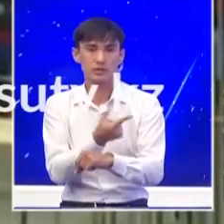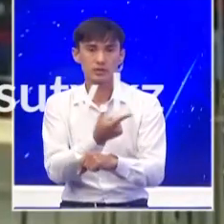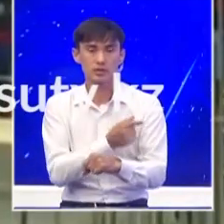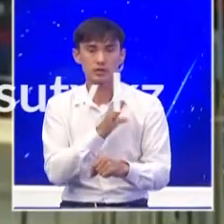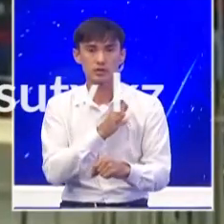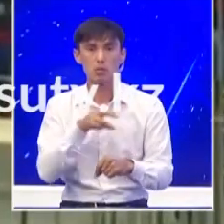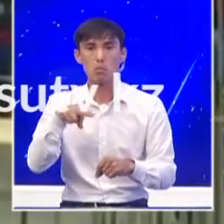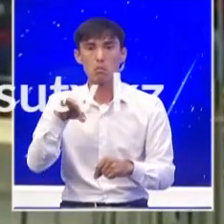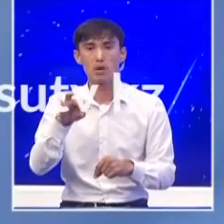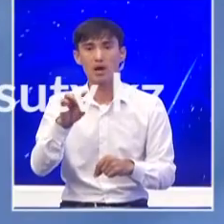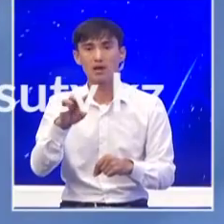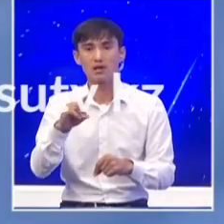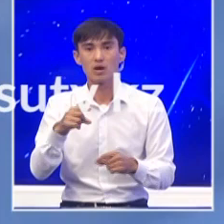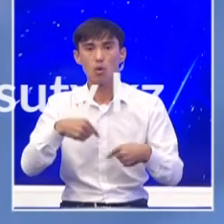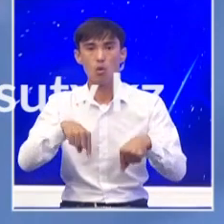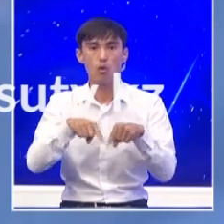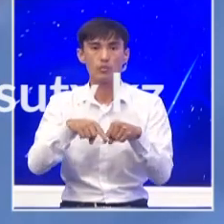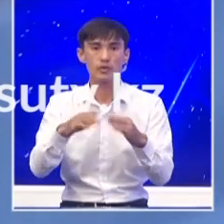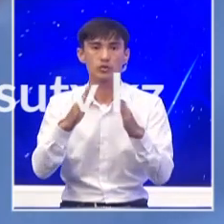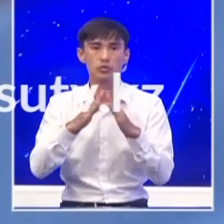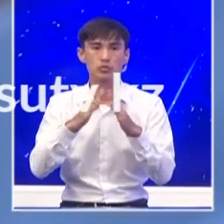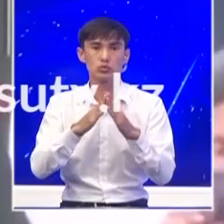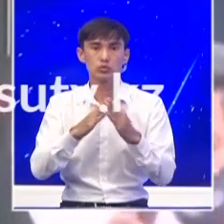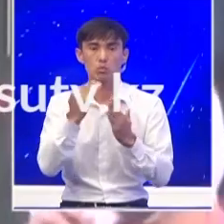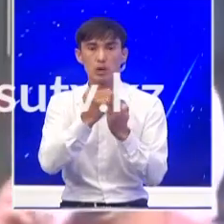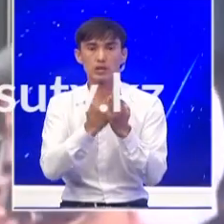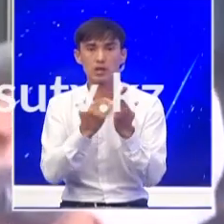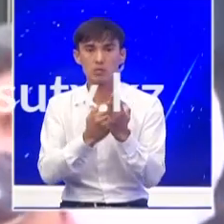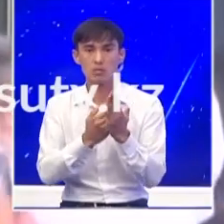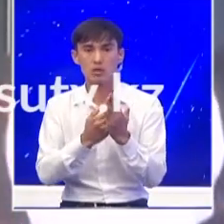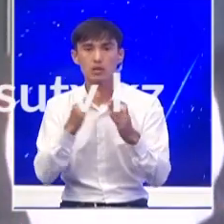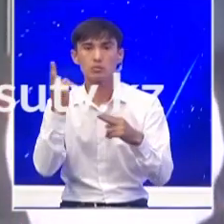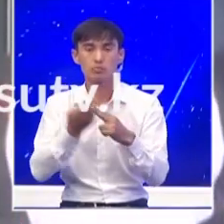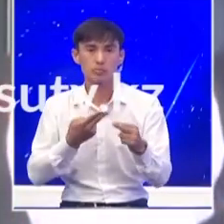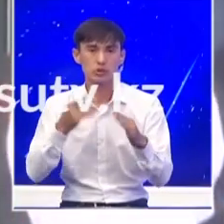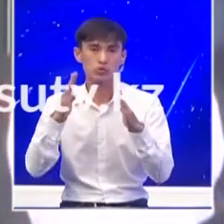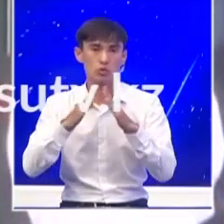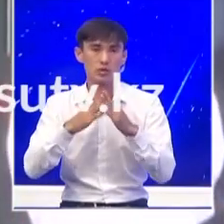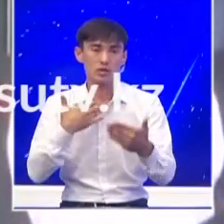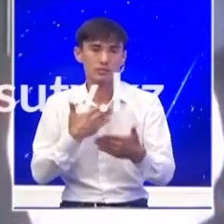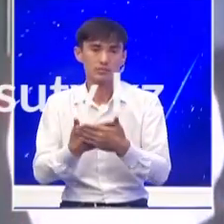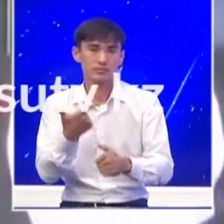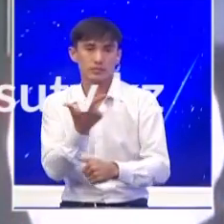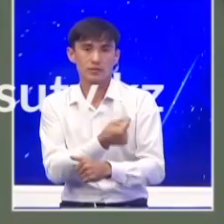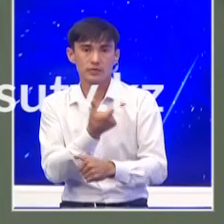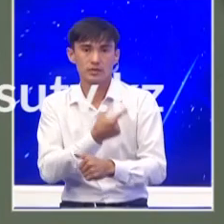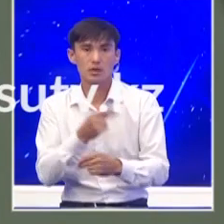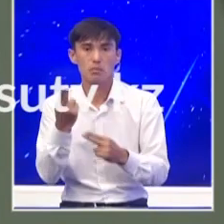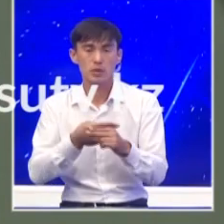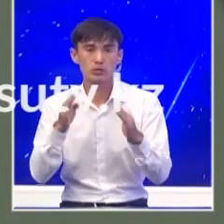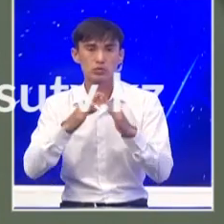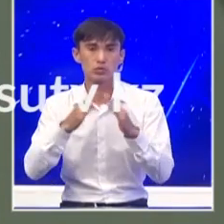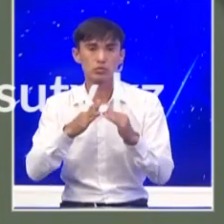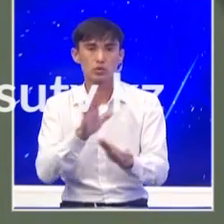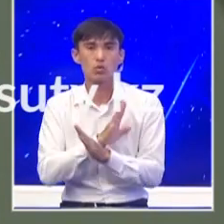Прагадағы қоғамдық ұйым үйсіздерді індеттен сақтау бағдарламасын қолға алды. Жаз басында қоғам белсенділері баспанасыздар арасында өлім